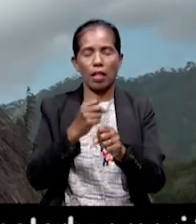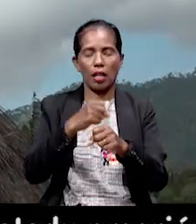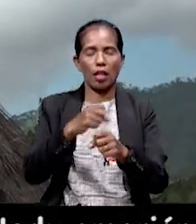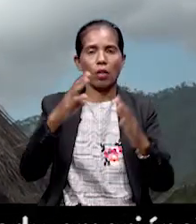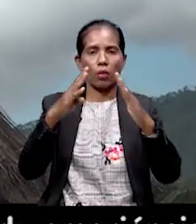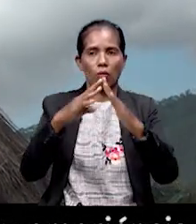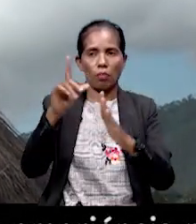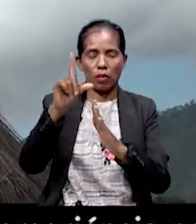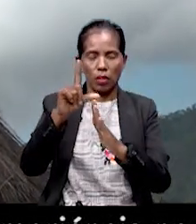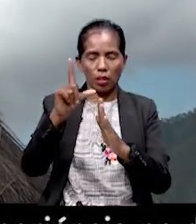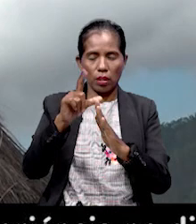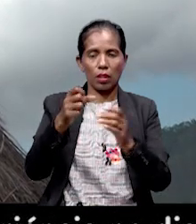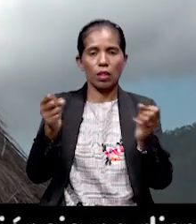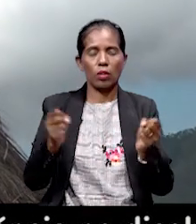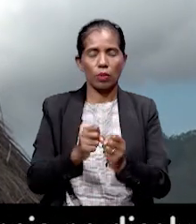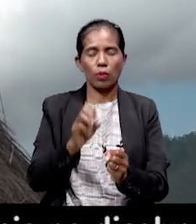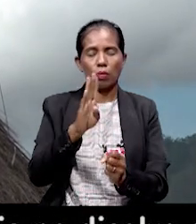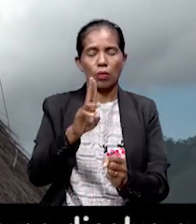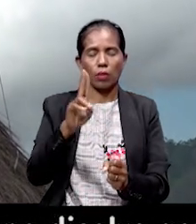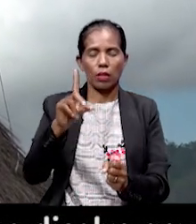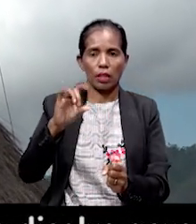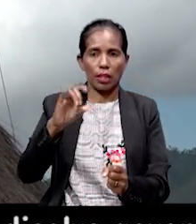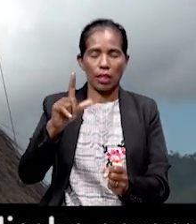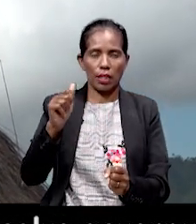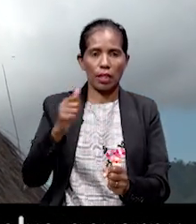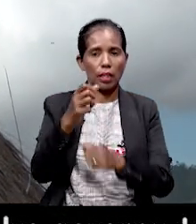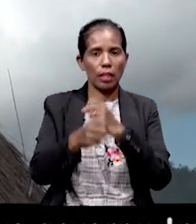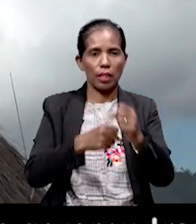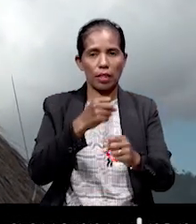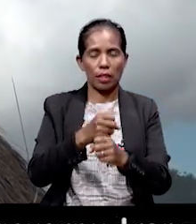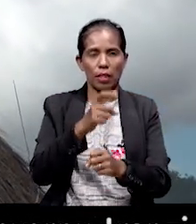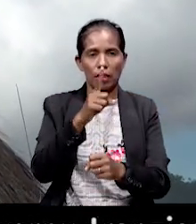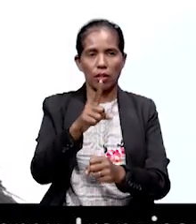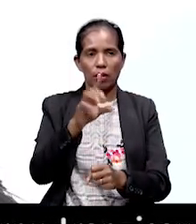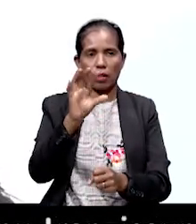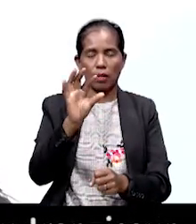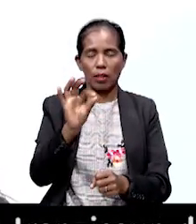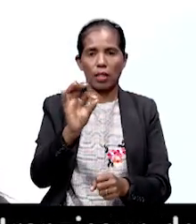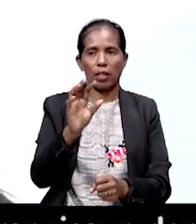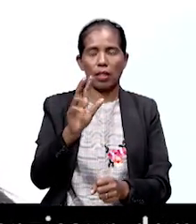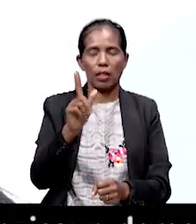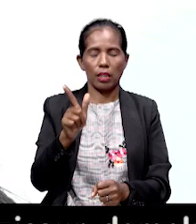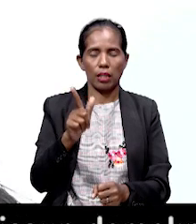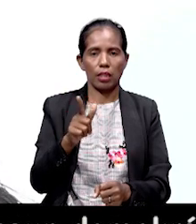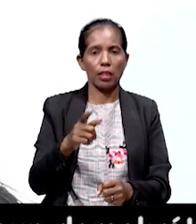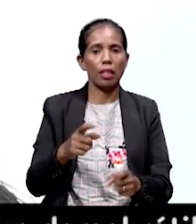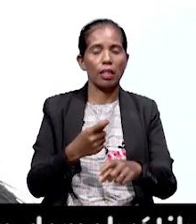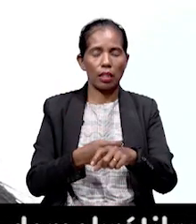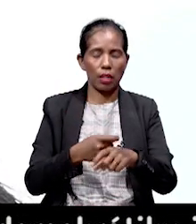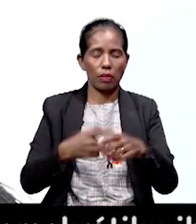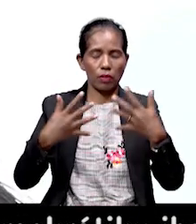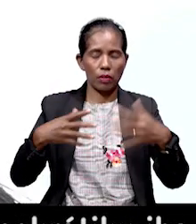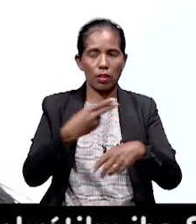Uma-Lisan iha Suku Builale. Iha tinan riung ida atu sia hitunul racing nen akontese invasor Indonesia